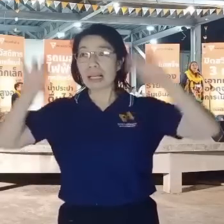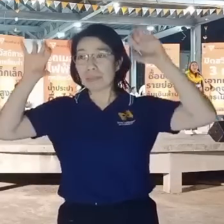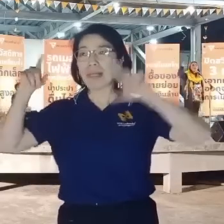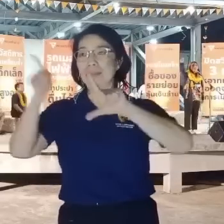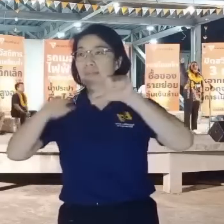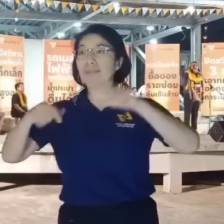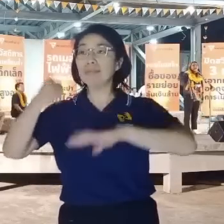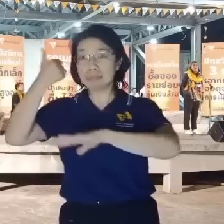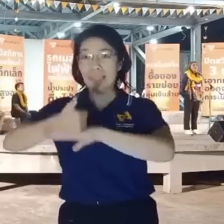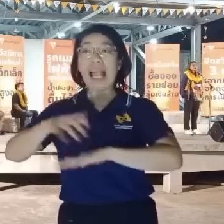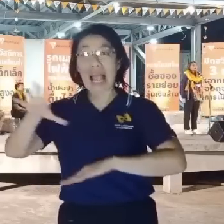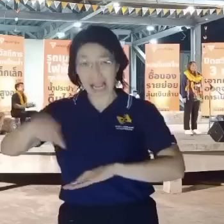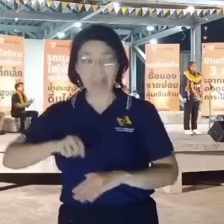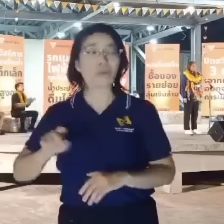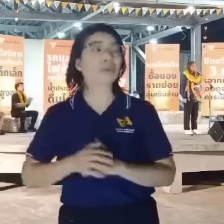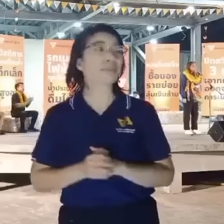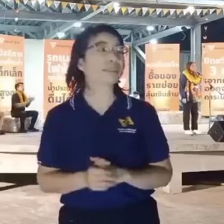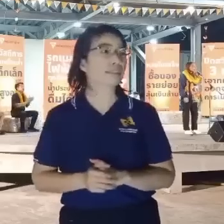าวไกลเอาไม่เอา